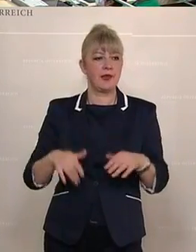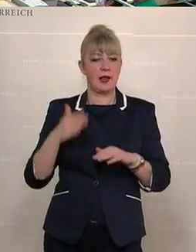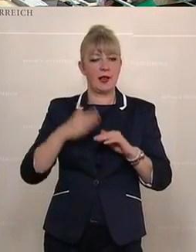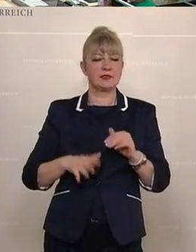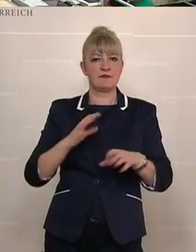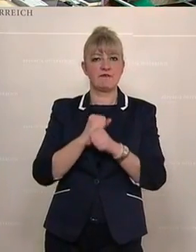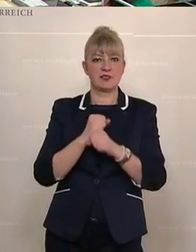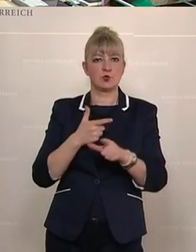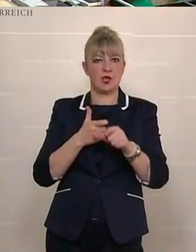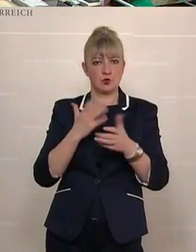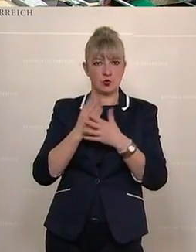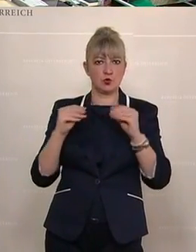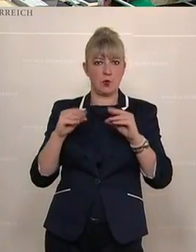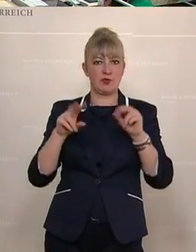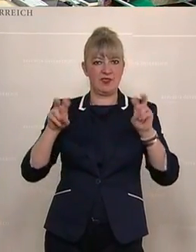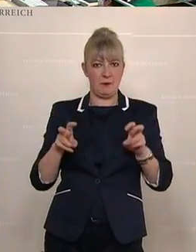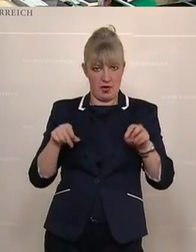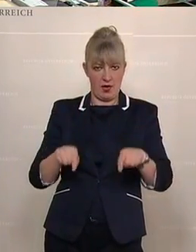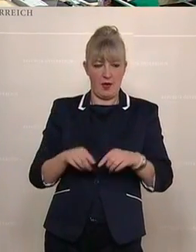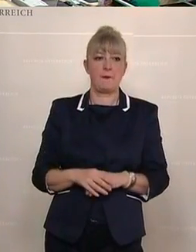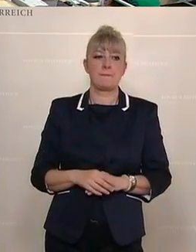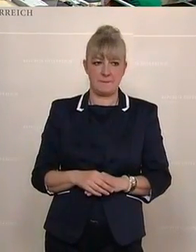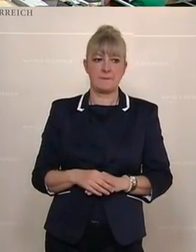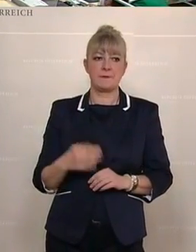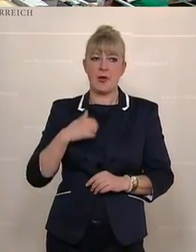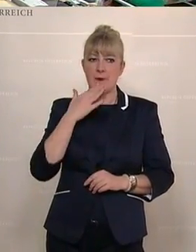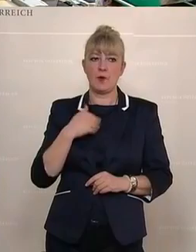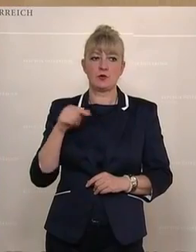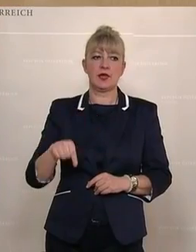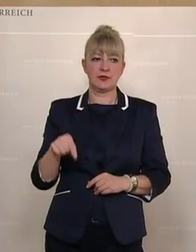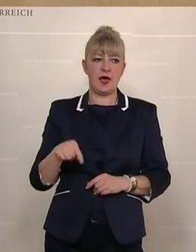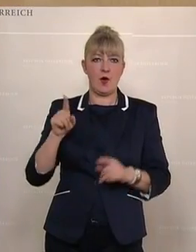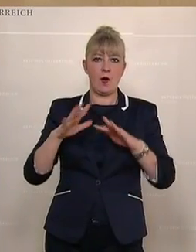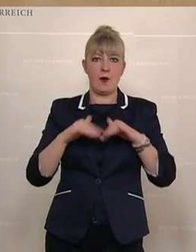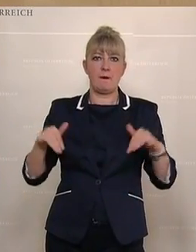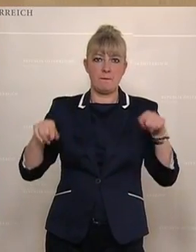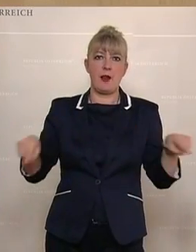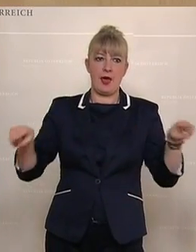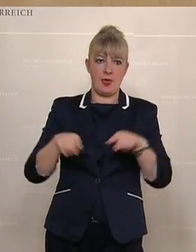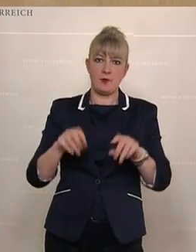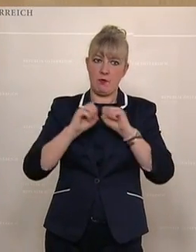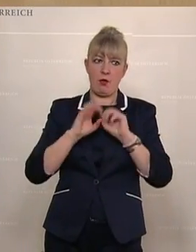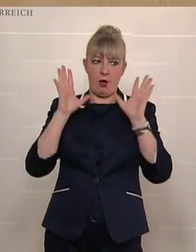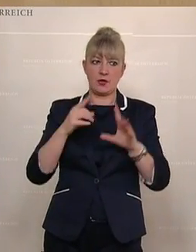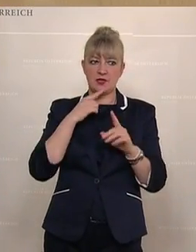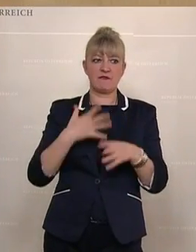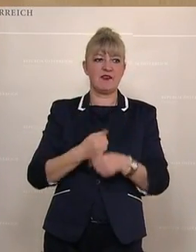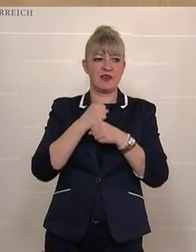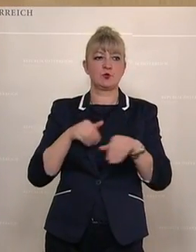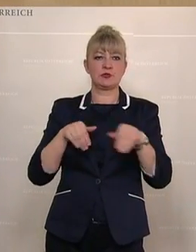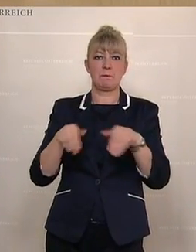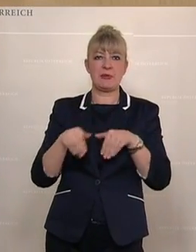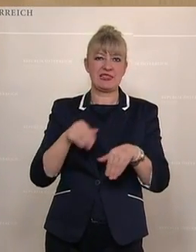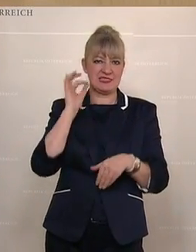Jetzt ist Verfassungsministerin Caroline Edtstadler am Wort. Ich möchte aber auch hier im Plenum ganz klar als